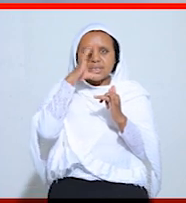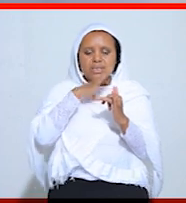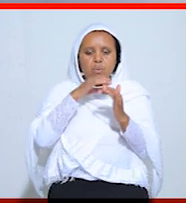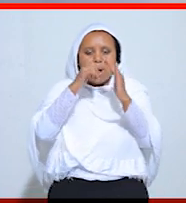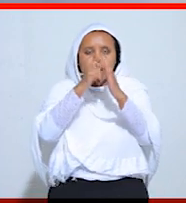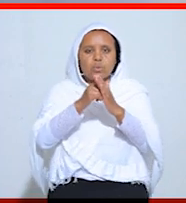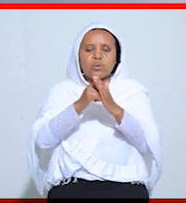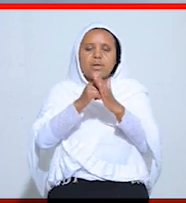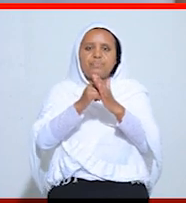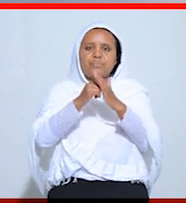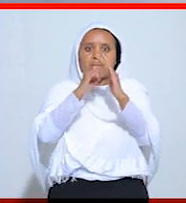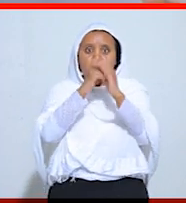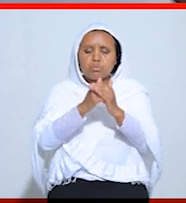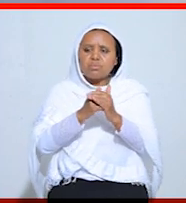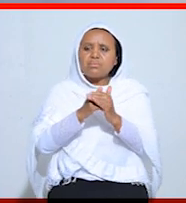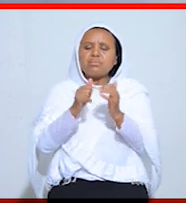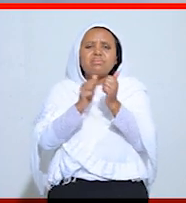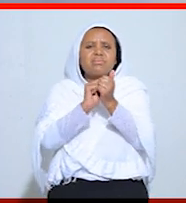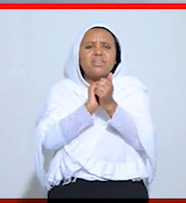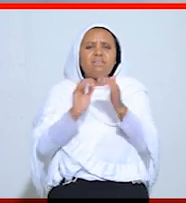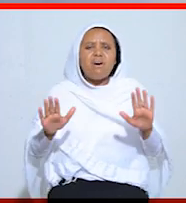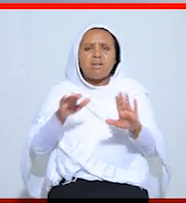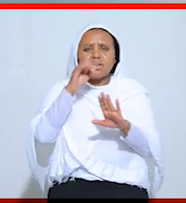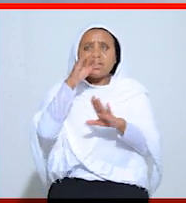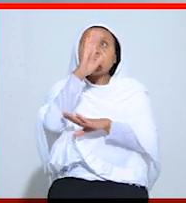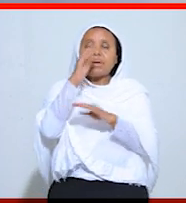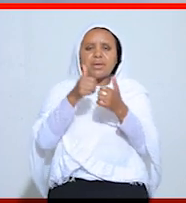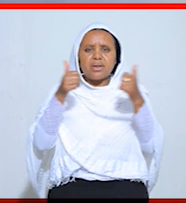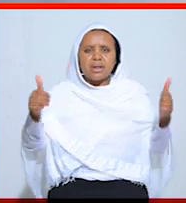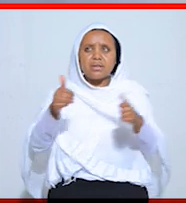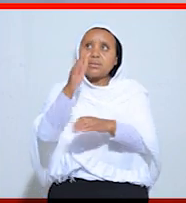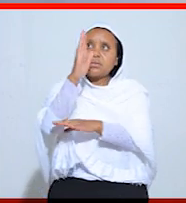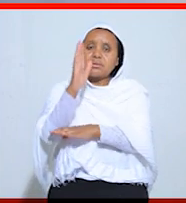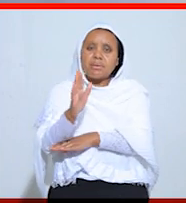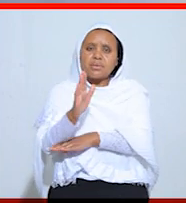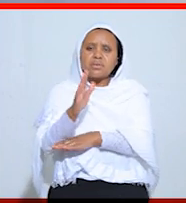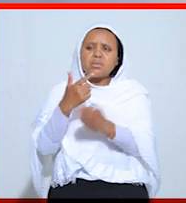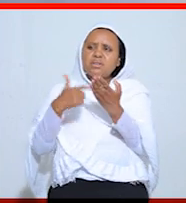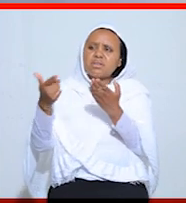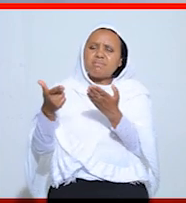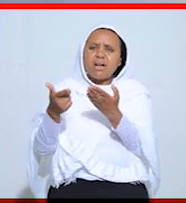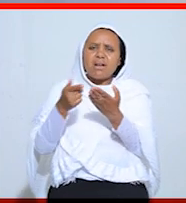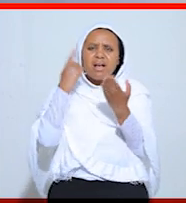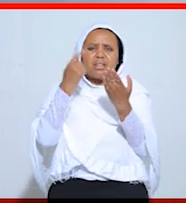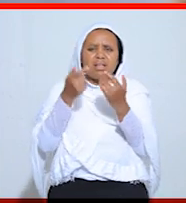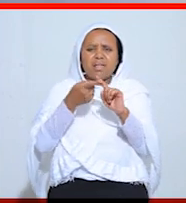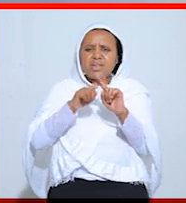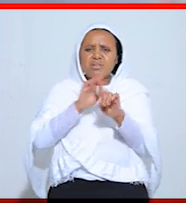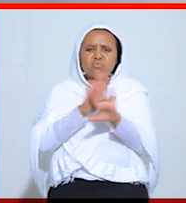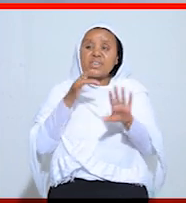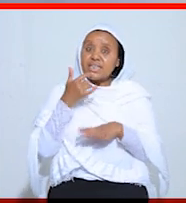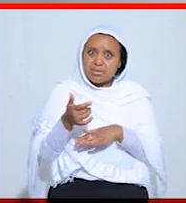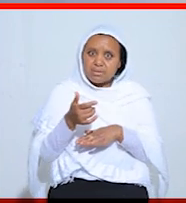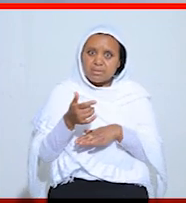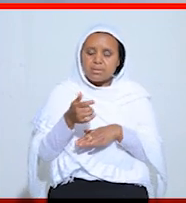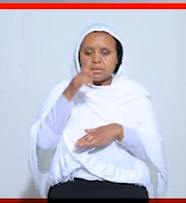እነ ኤልያስን ሰው በአምልኮተ ጣዖት ተጨርሶ እንዲጠፋ ከእግዚአብሔር እንዲለይ እግዚአብሔርም እነዚህማ ከኃጢአት